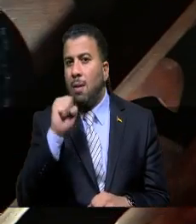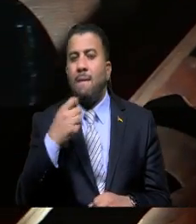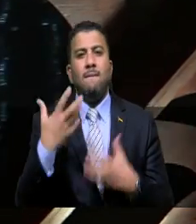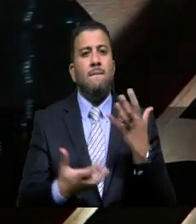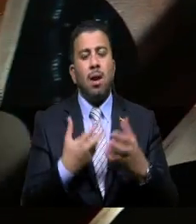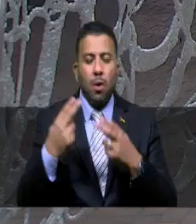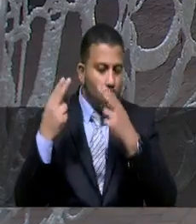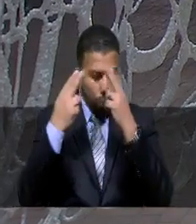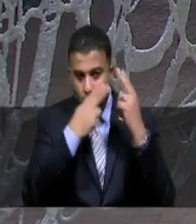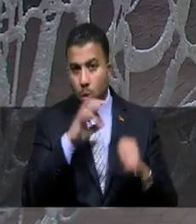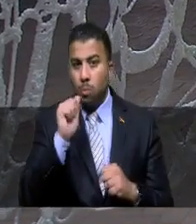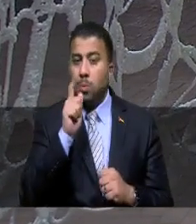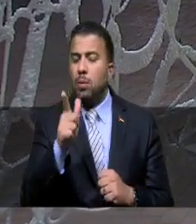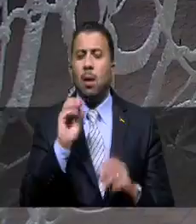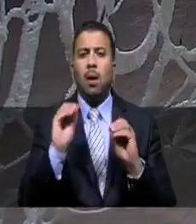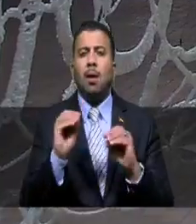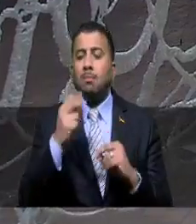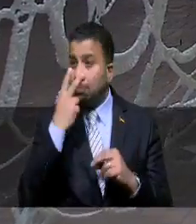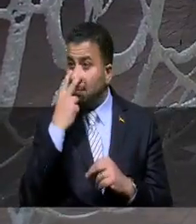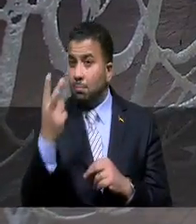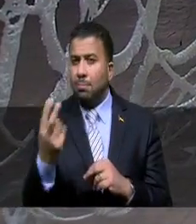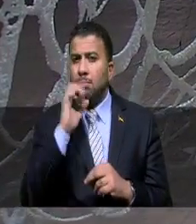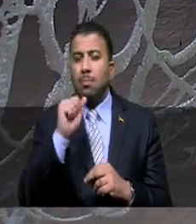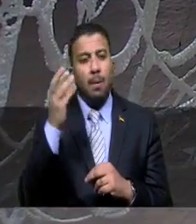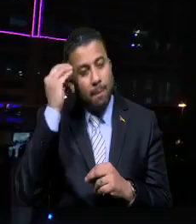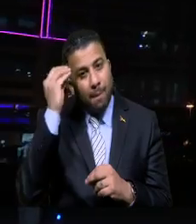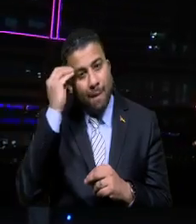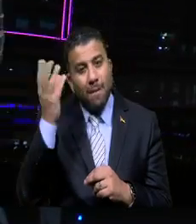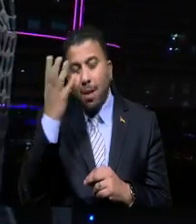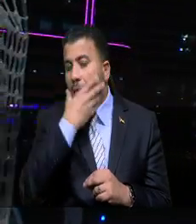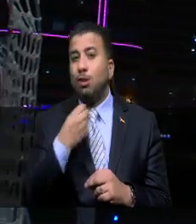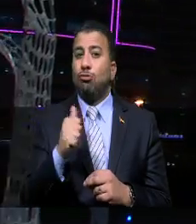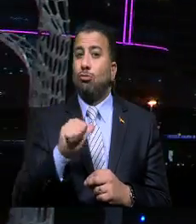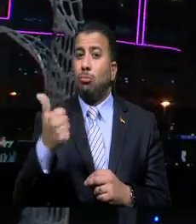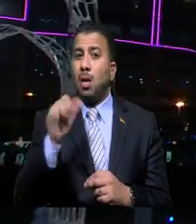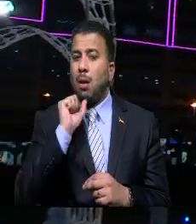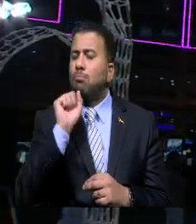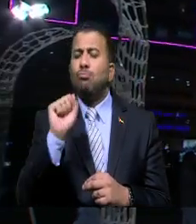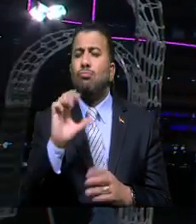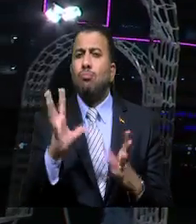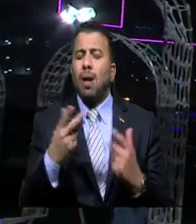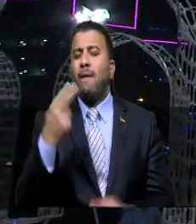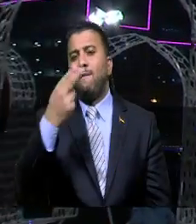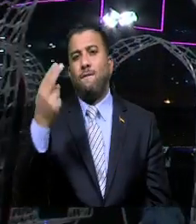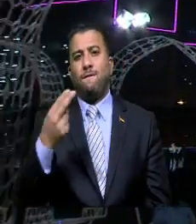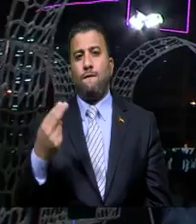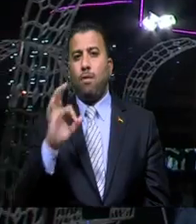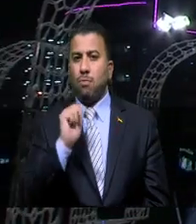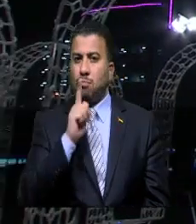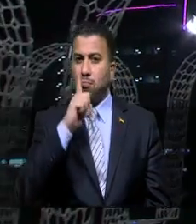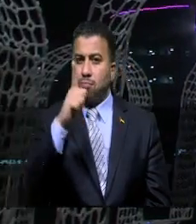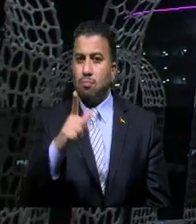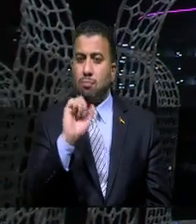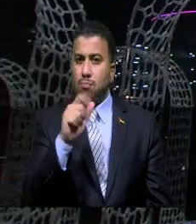تقديم رؤاهم والتعبير بصرياً عن مفاهيمهم الجمالية ذات الصلة بالفنون، ناهيك